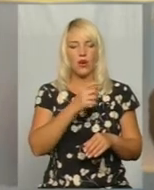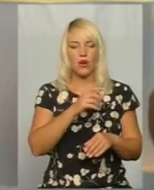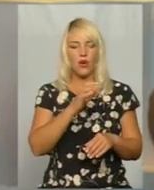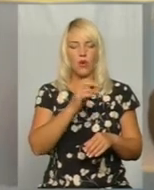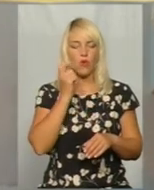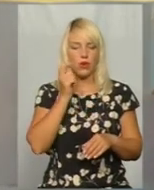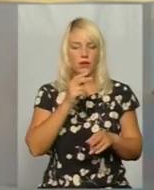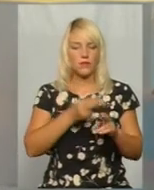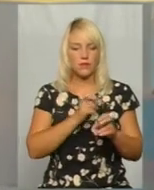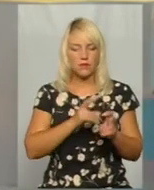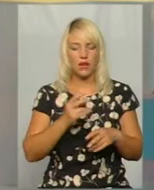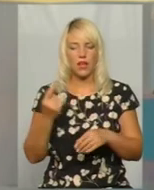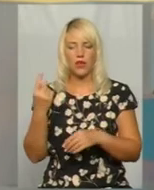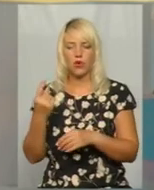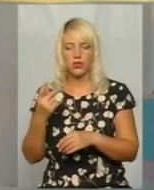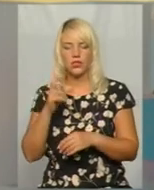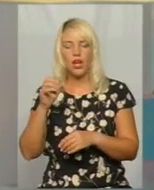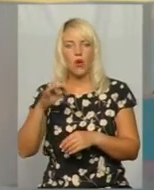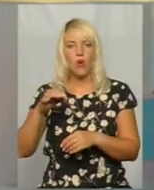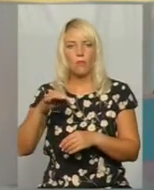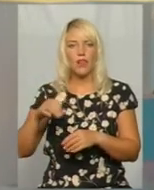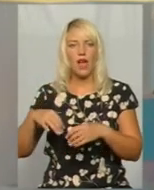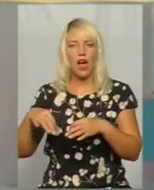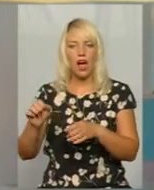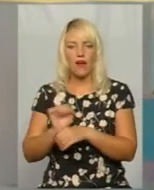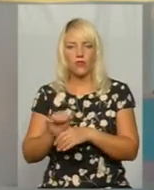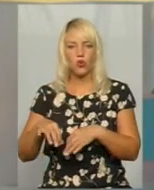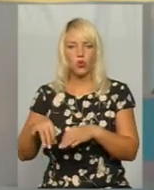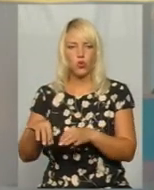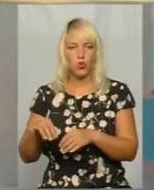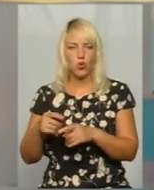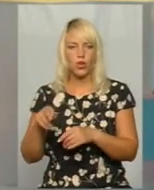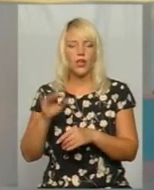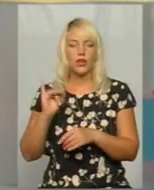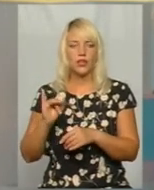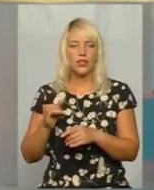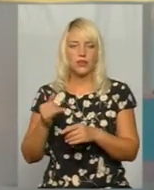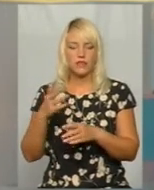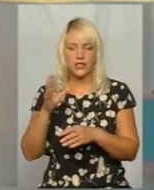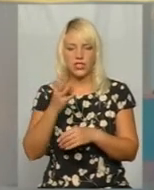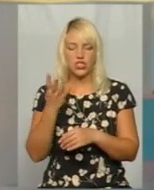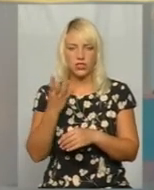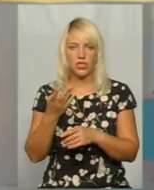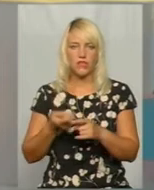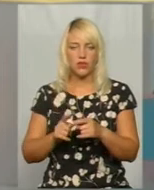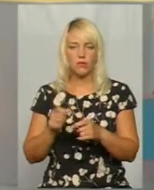бувш опридбаний у 2007 році. Всі чотири працюють. Сьогодні в нас є сім